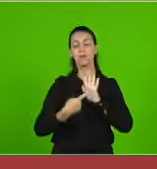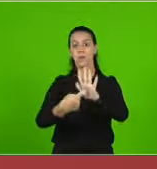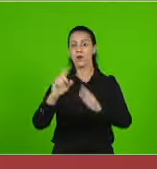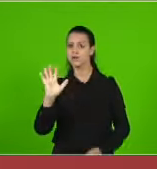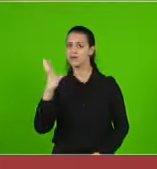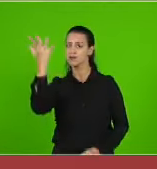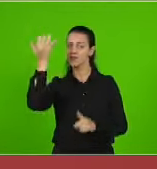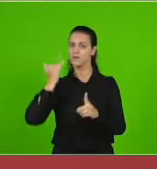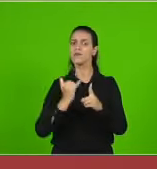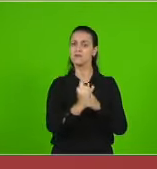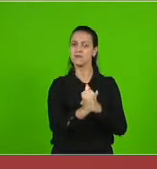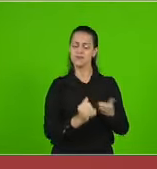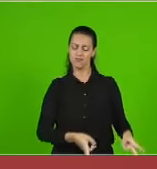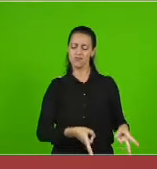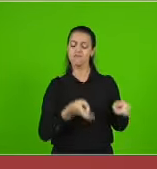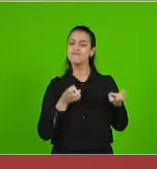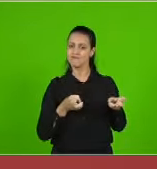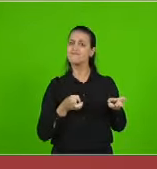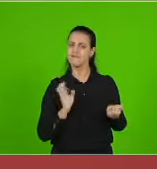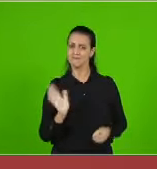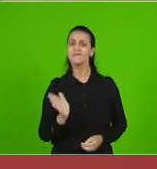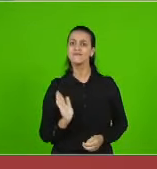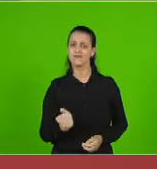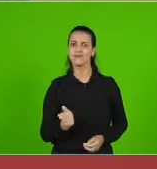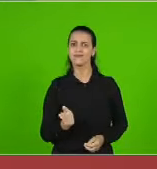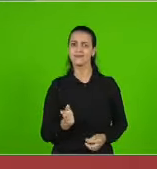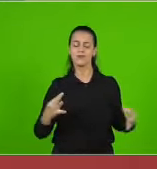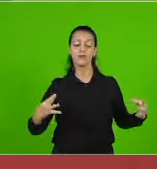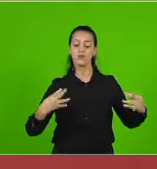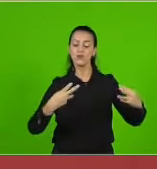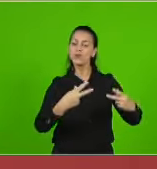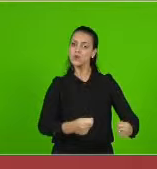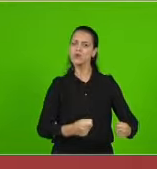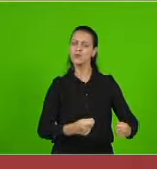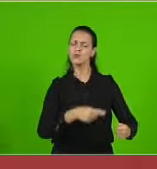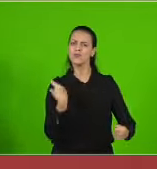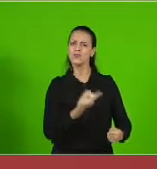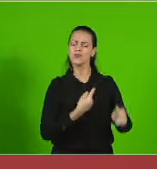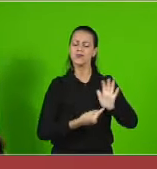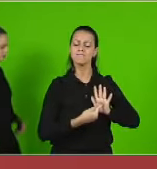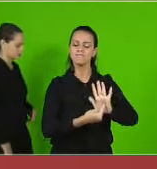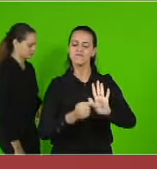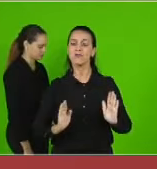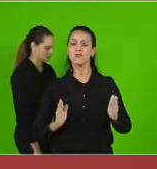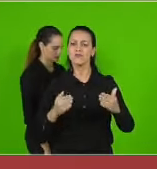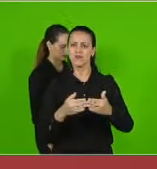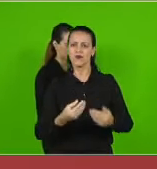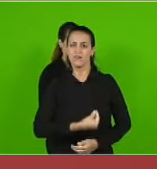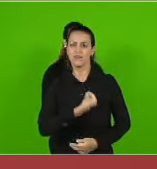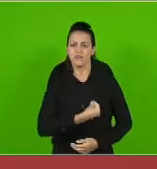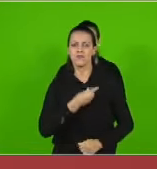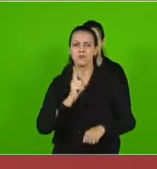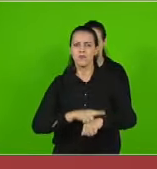И пророческое знамение уже перед нами, оно исполнилось, пророческое знамение. И мы хотим пред всем